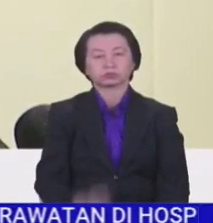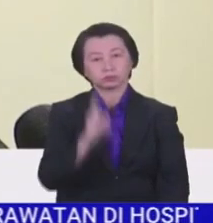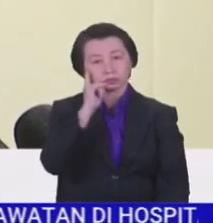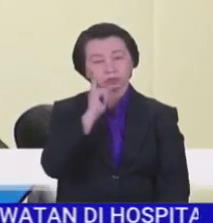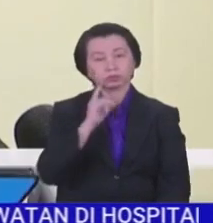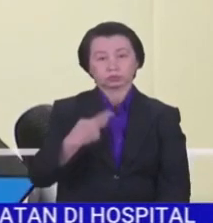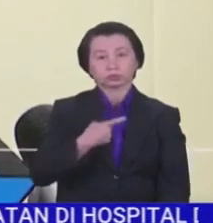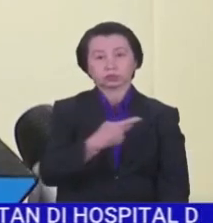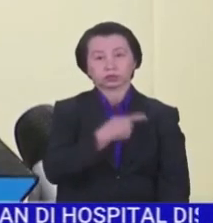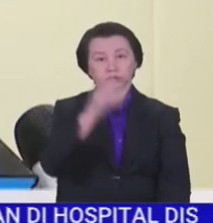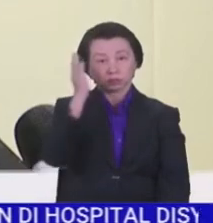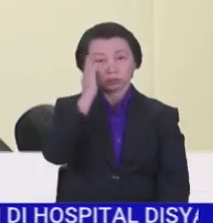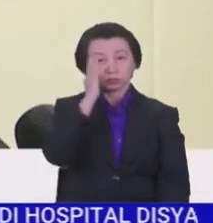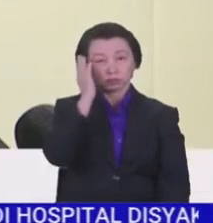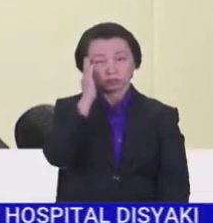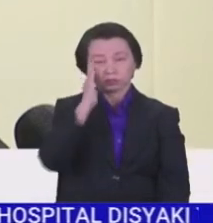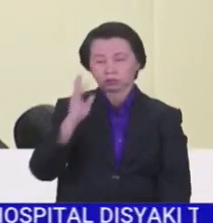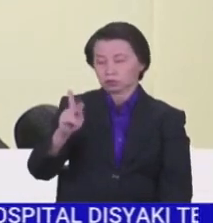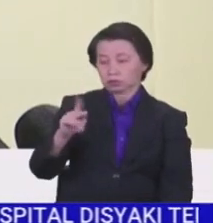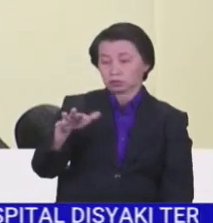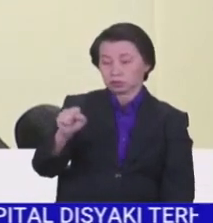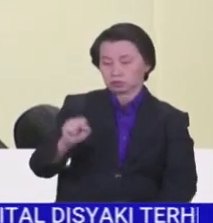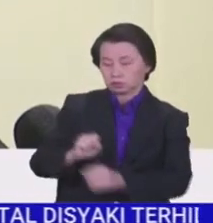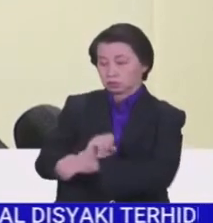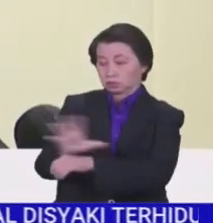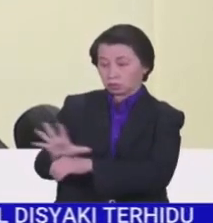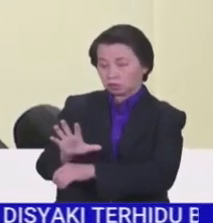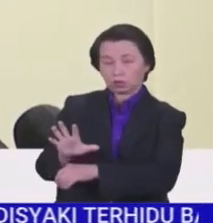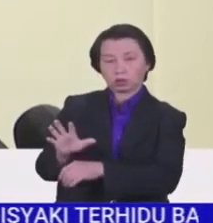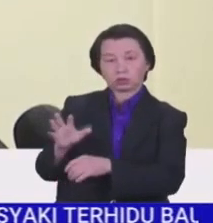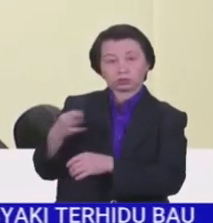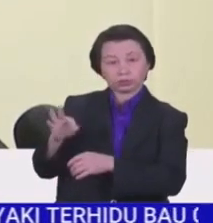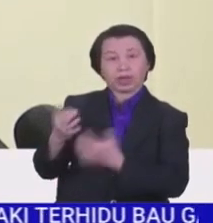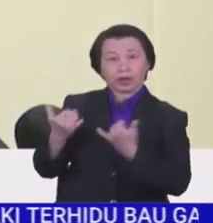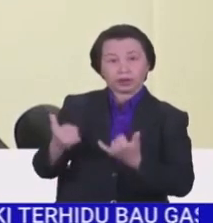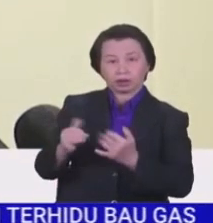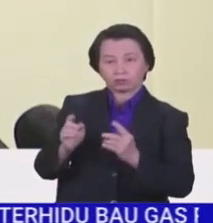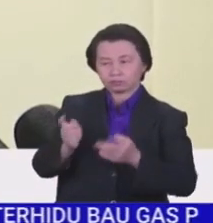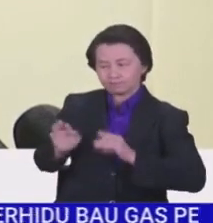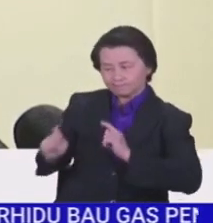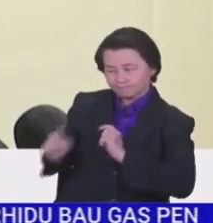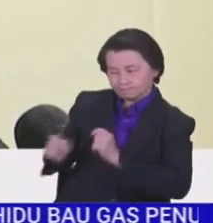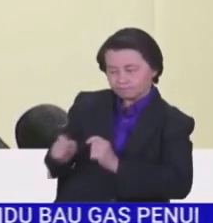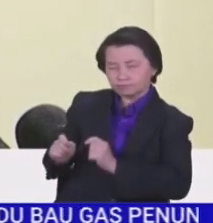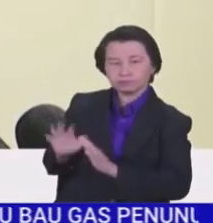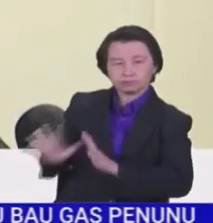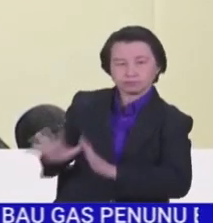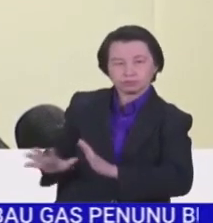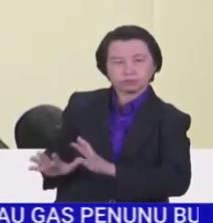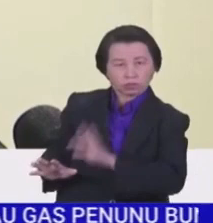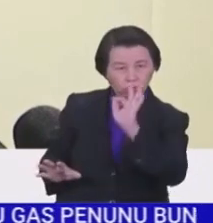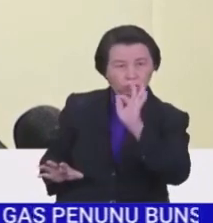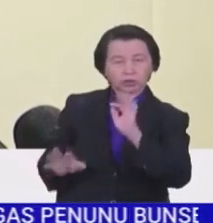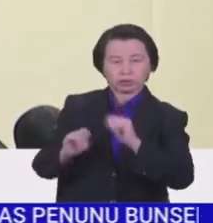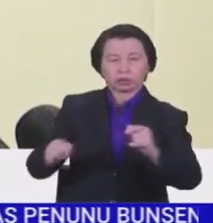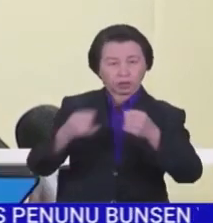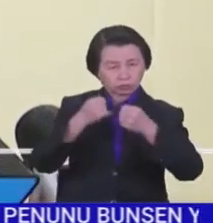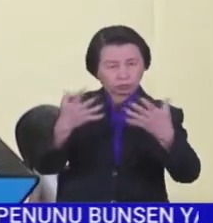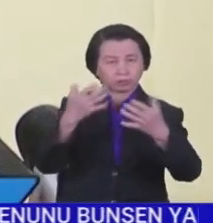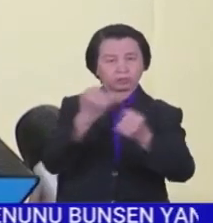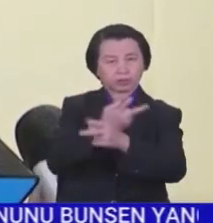Kita tahu walaupun kes COVID-19 sekarang ini terkawal, tetapi seperti mana yang saya telah maklumkan